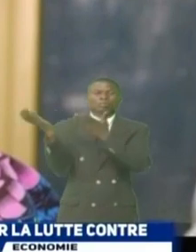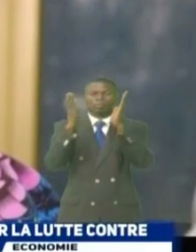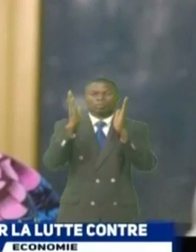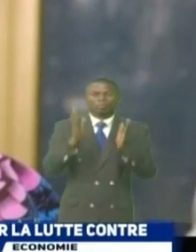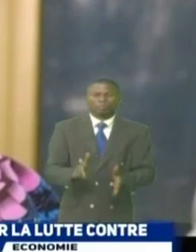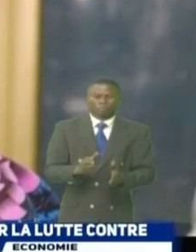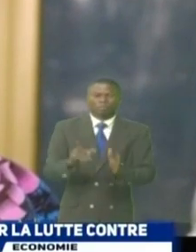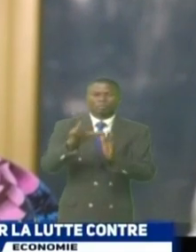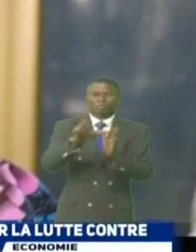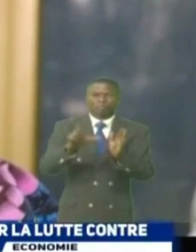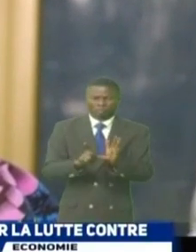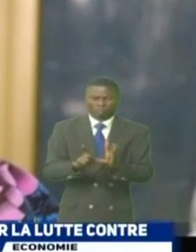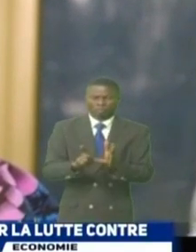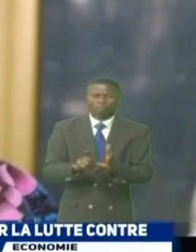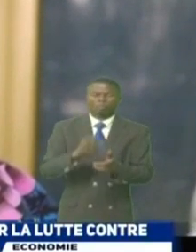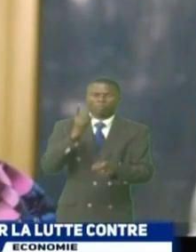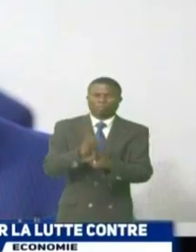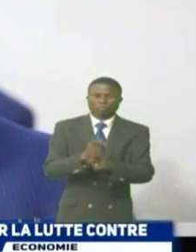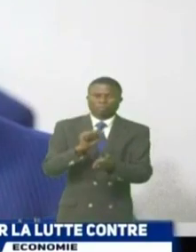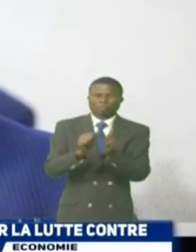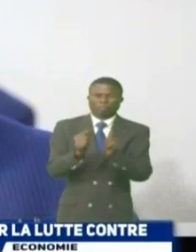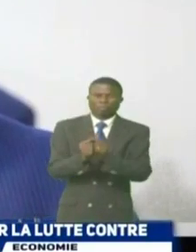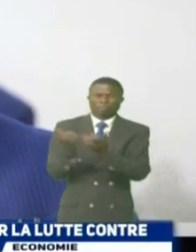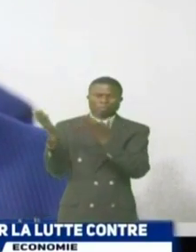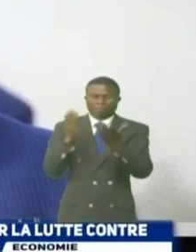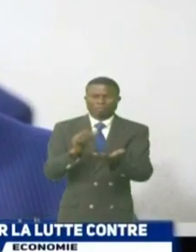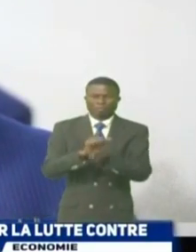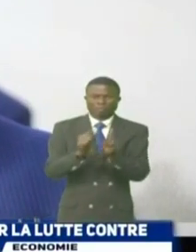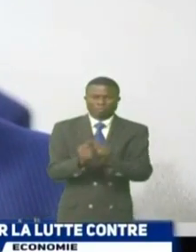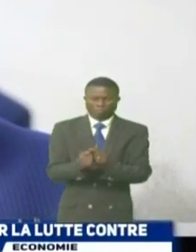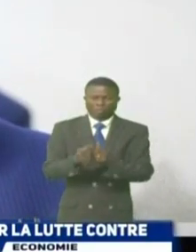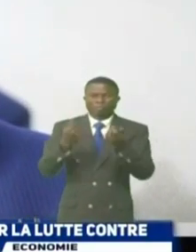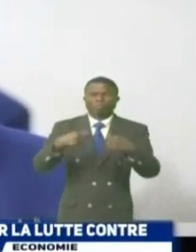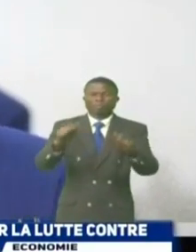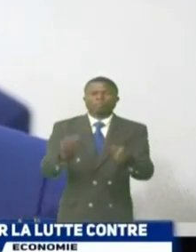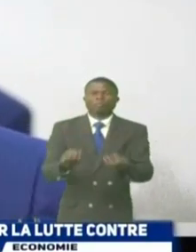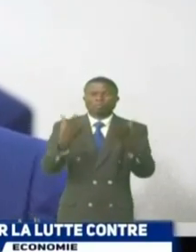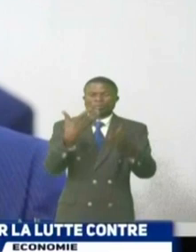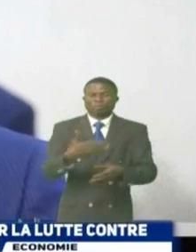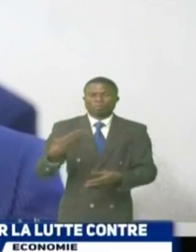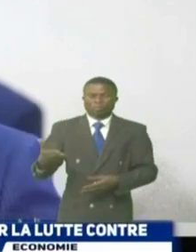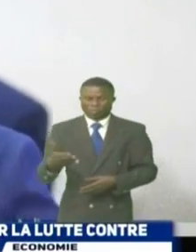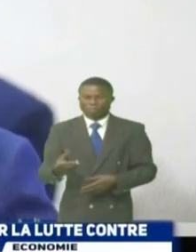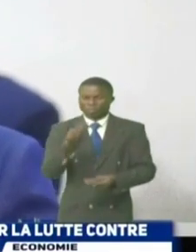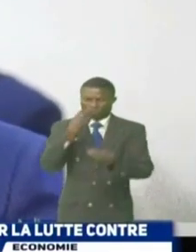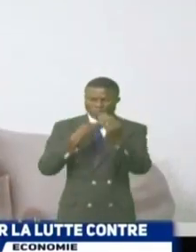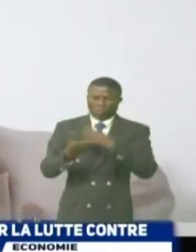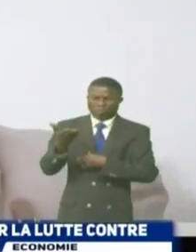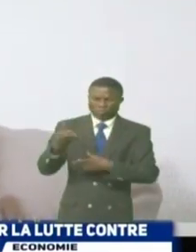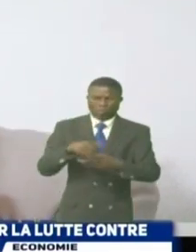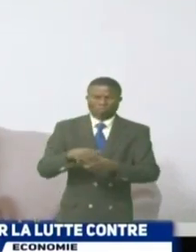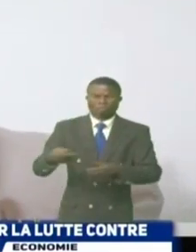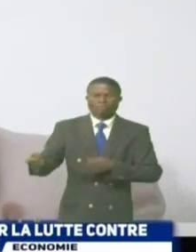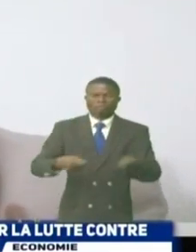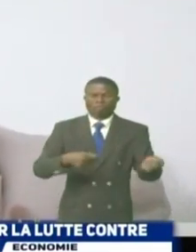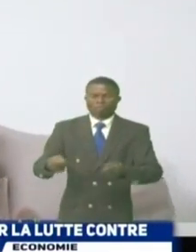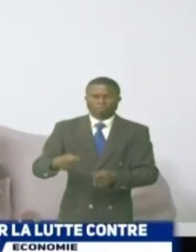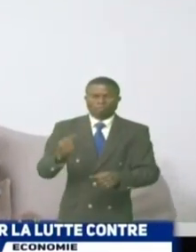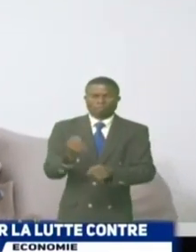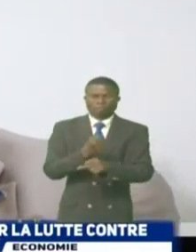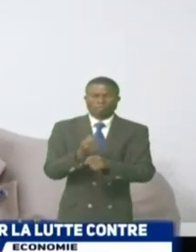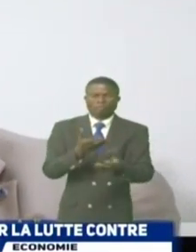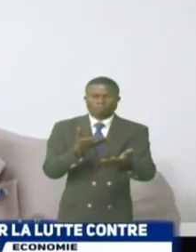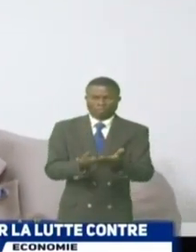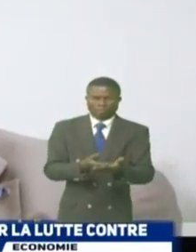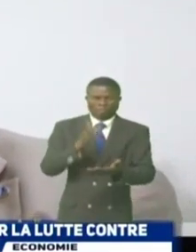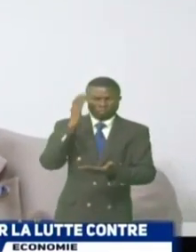la réglementation en vigueur dans ce secteur, notamment sur les structures des prix des produits et services sur le marché. Cette mission vise aussi